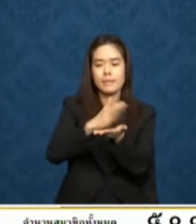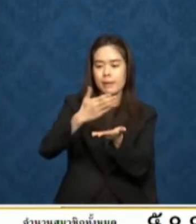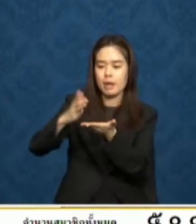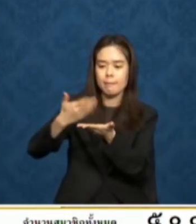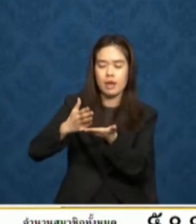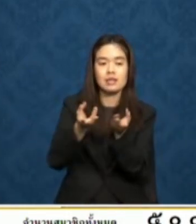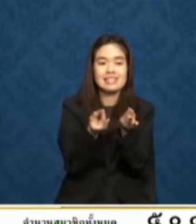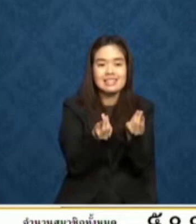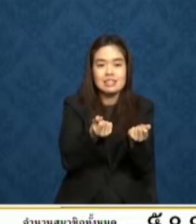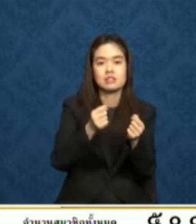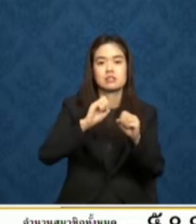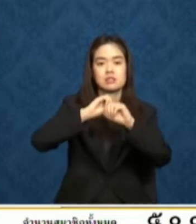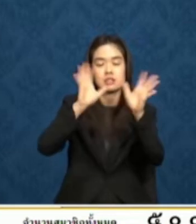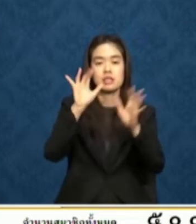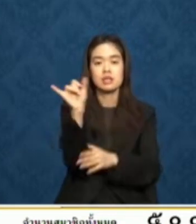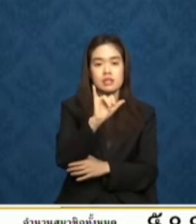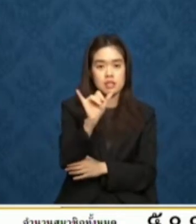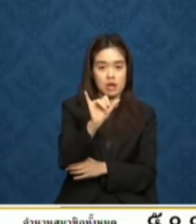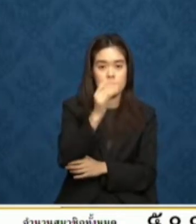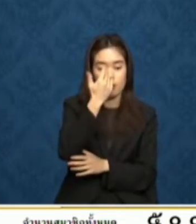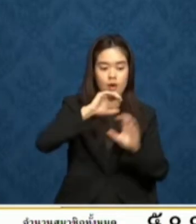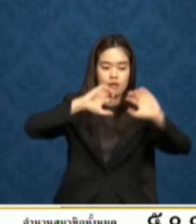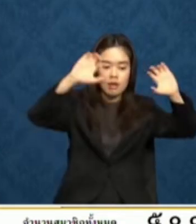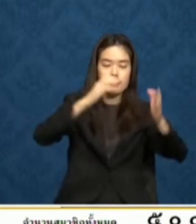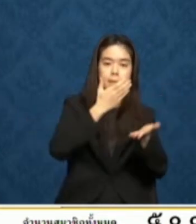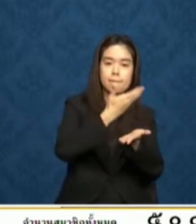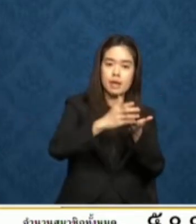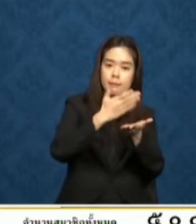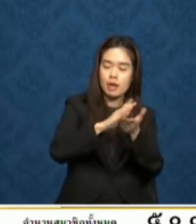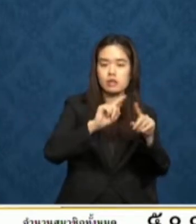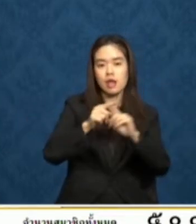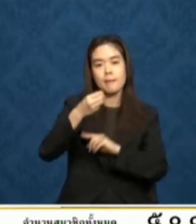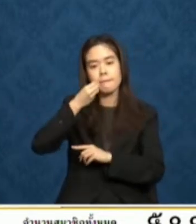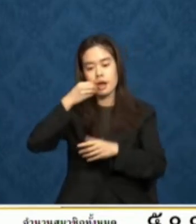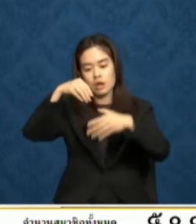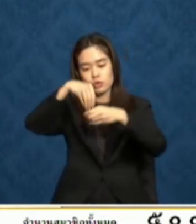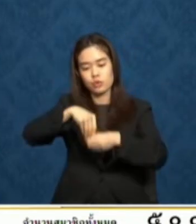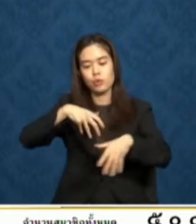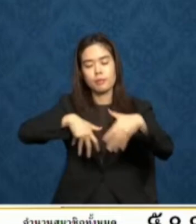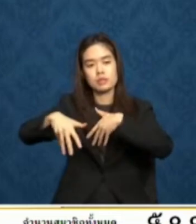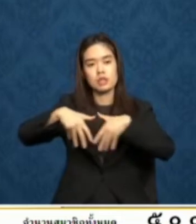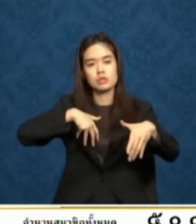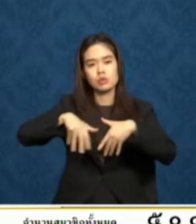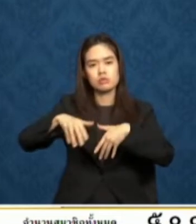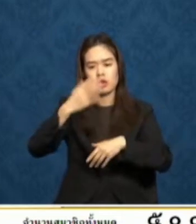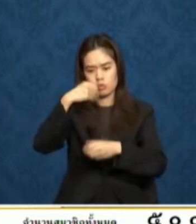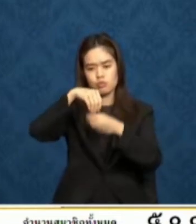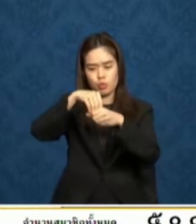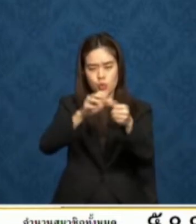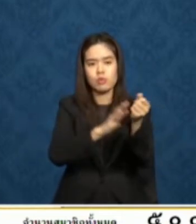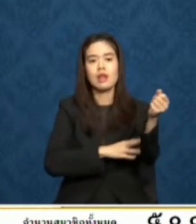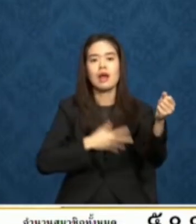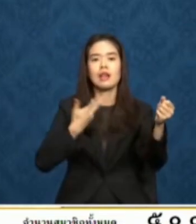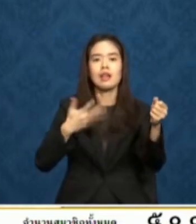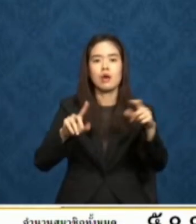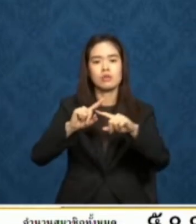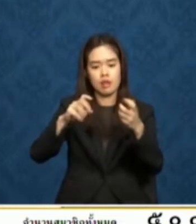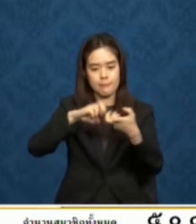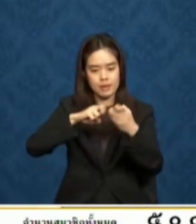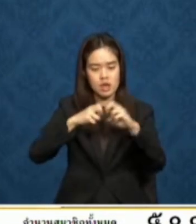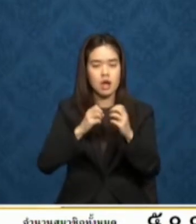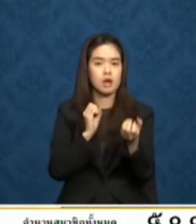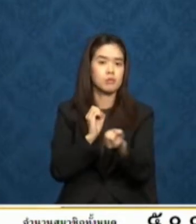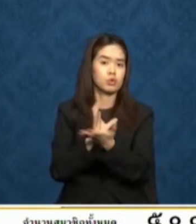การปกาศแวเคจของรตรทัที่ของชาวบ้านแม้วาพวกเขาจะอยู่ในพื้นที่นั้นนั้นมาอย่างยาวนานก็ตามคร